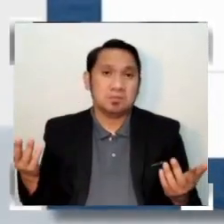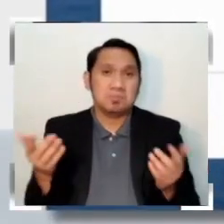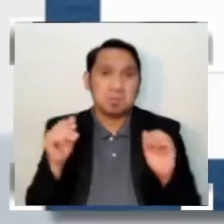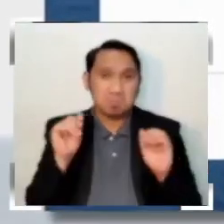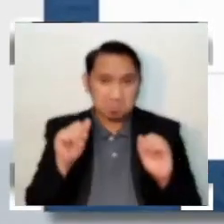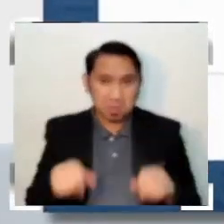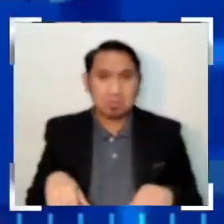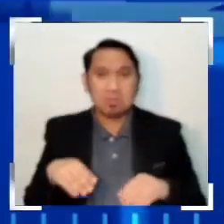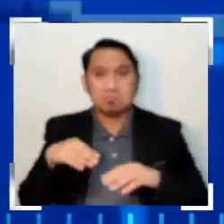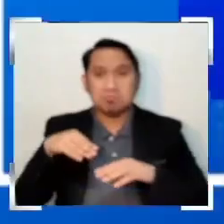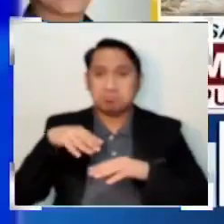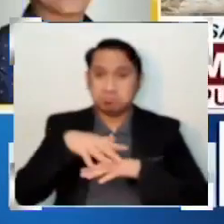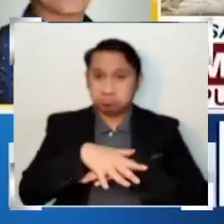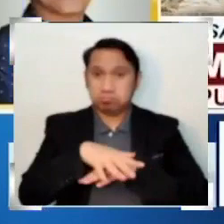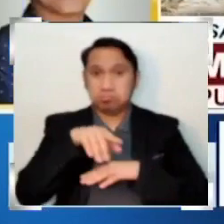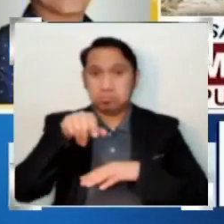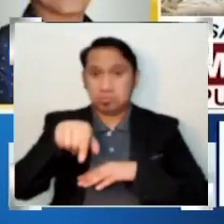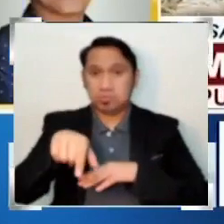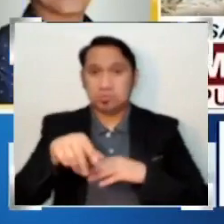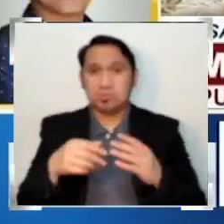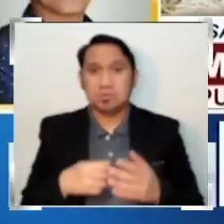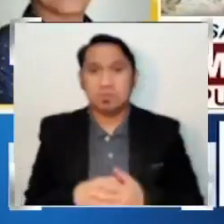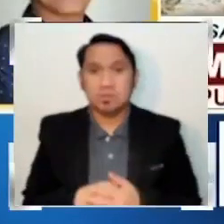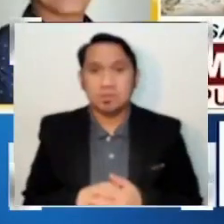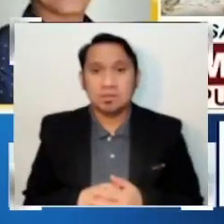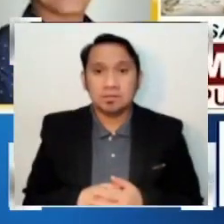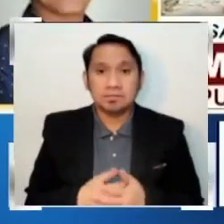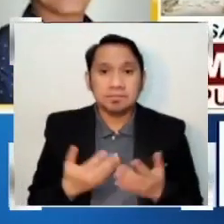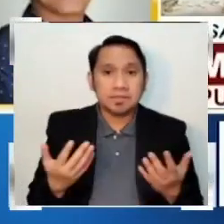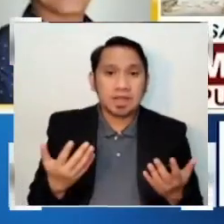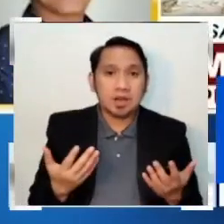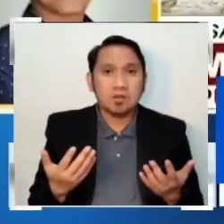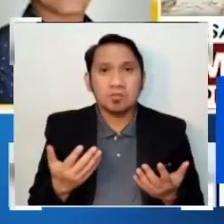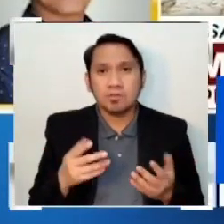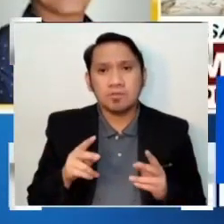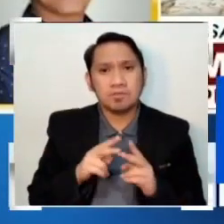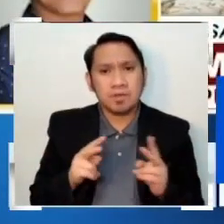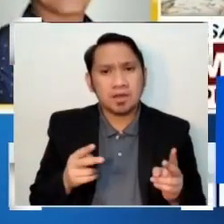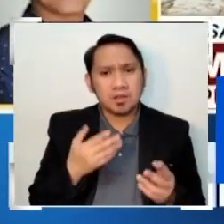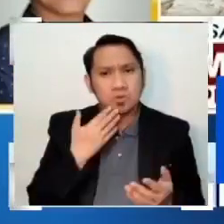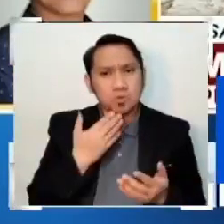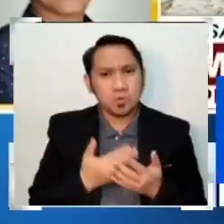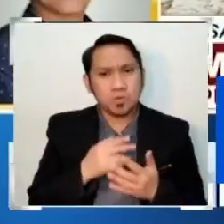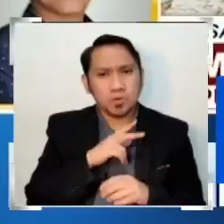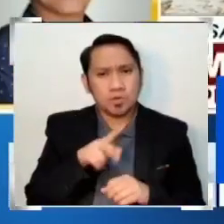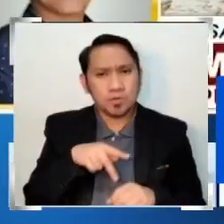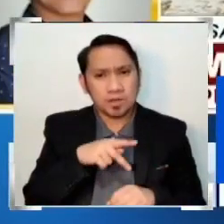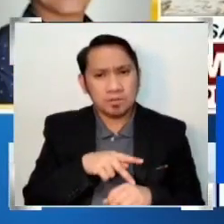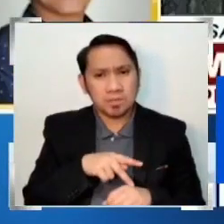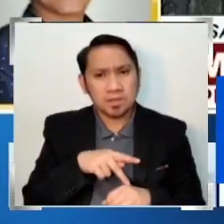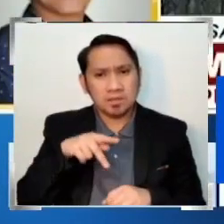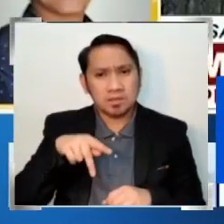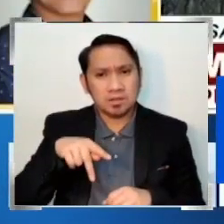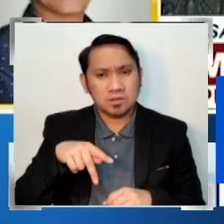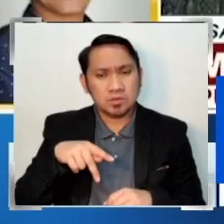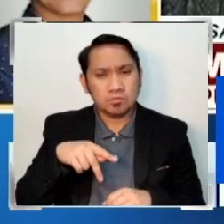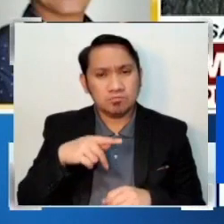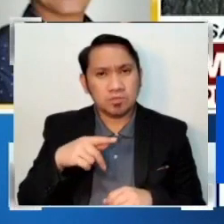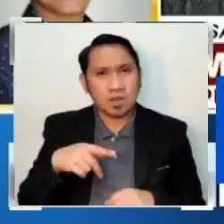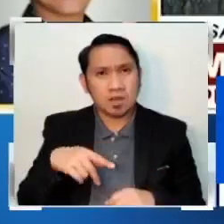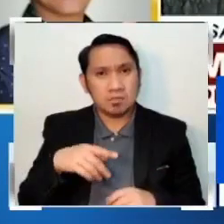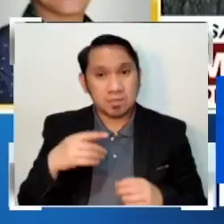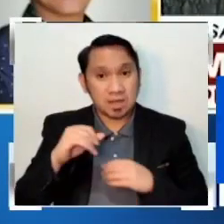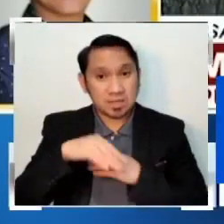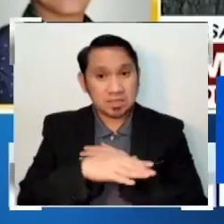ng oil spill. Napakagaling ng ginagawa ng Philippine Coast Guard doon, sir. Talagang contained na yung area. Uh-huh. Ang mahirap kasi sa projection ni